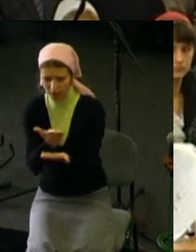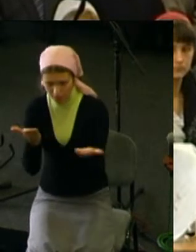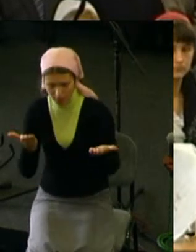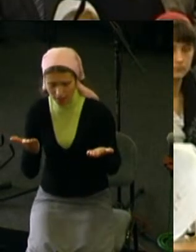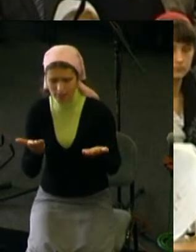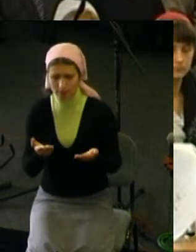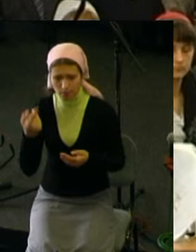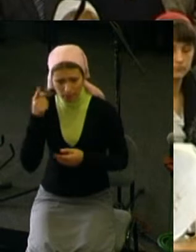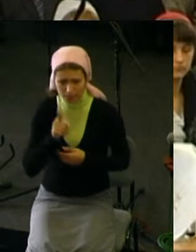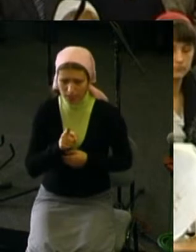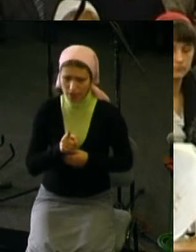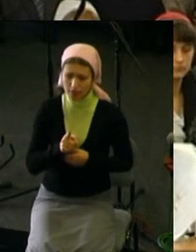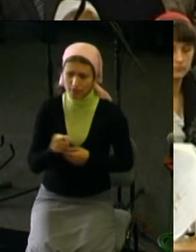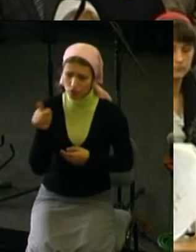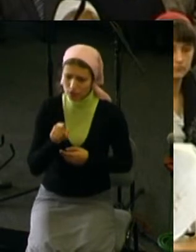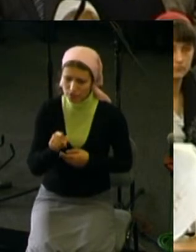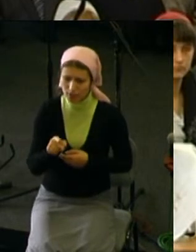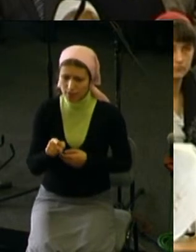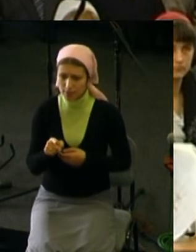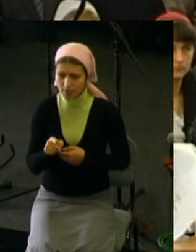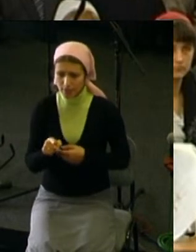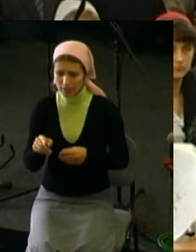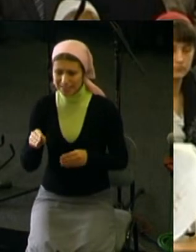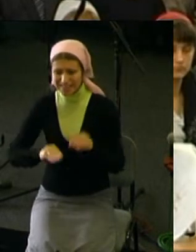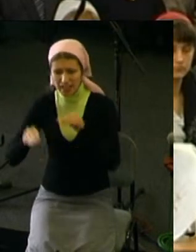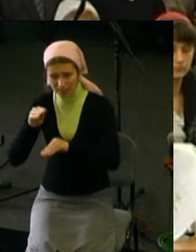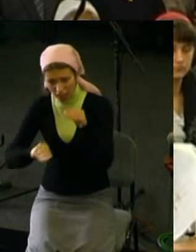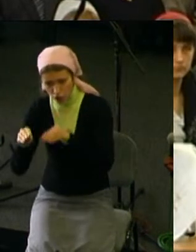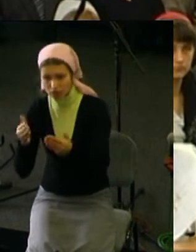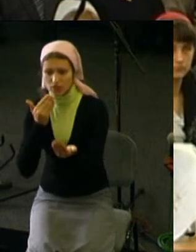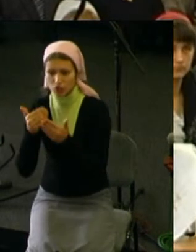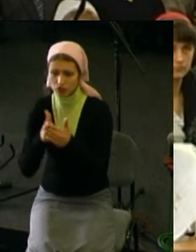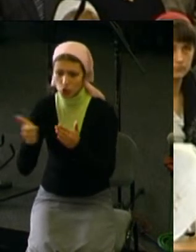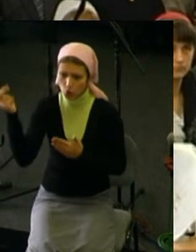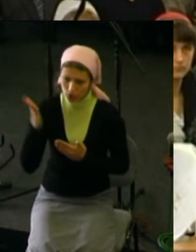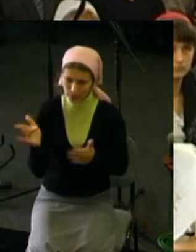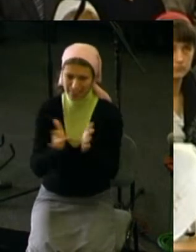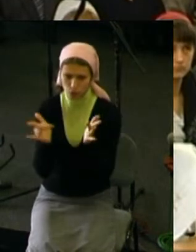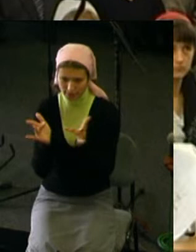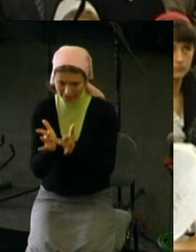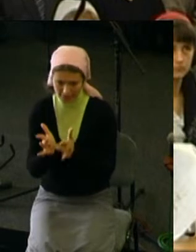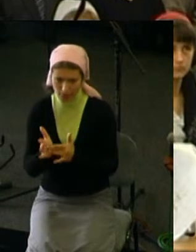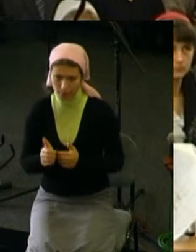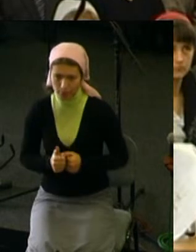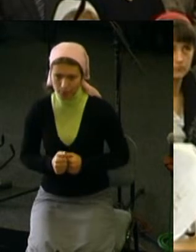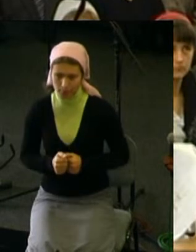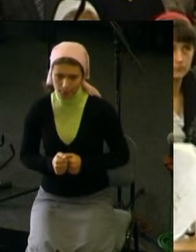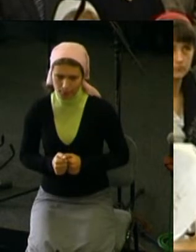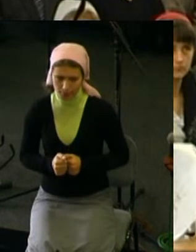прости в нас знаєте і і ось цифра складаються відносини до Господа Ісуса Христа в